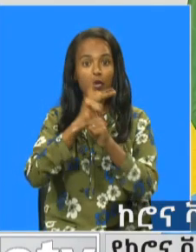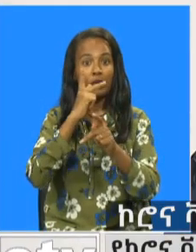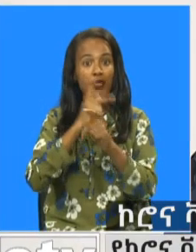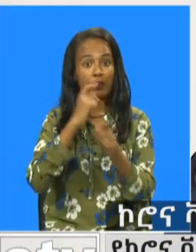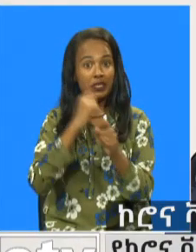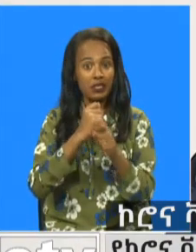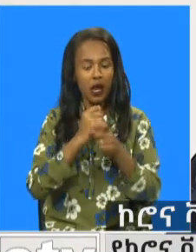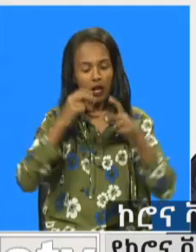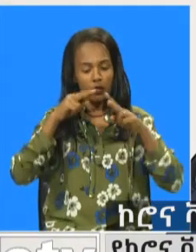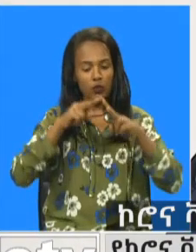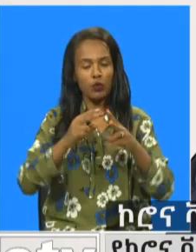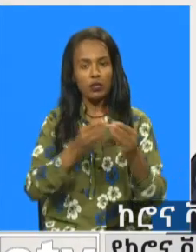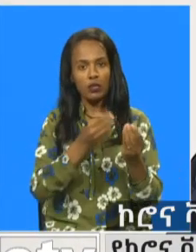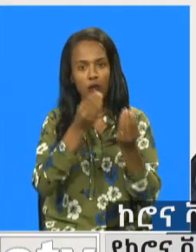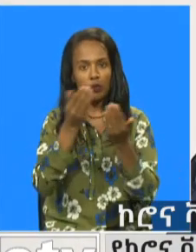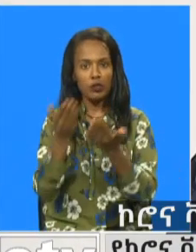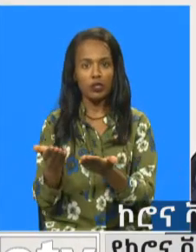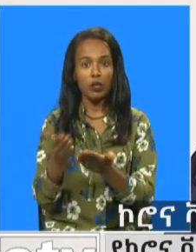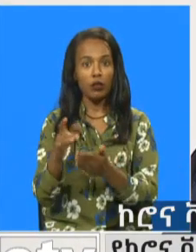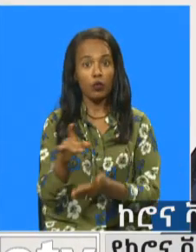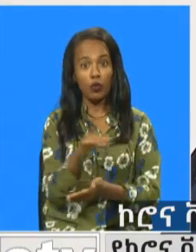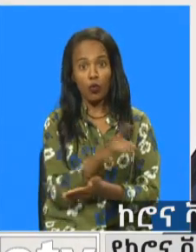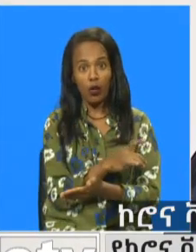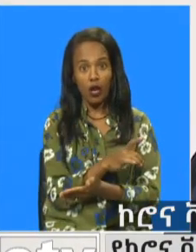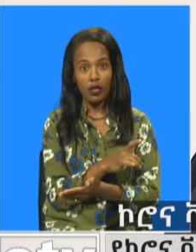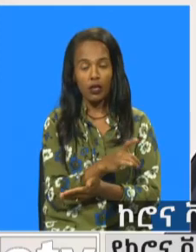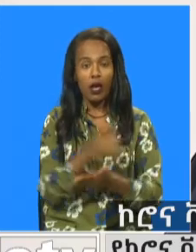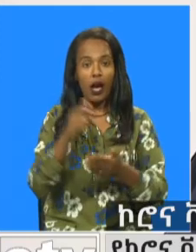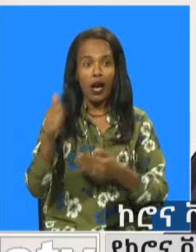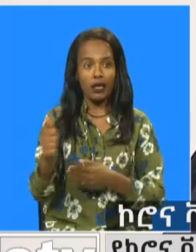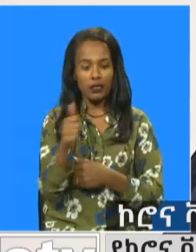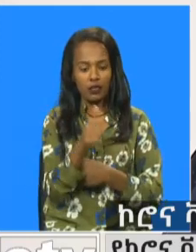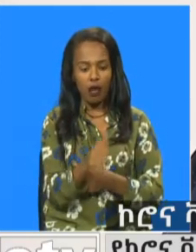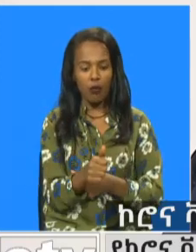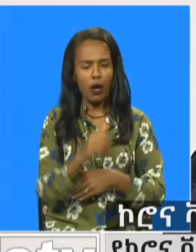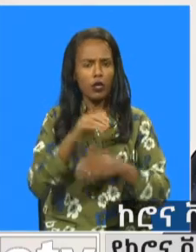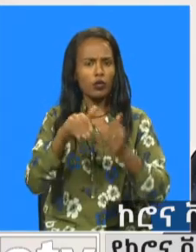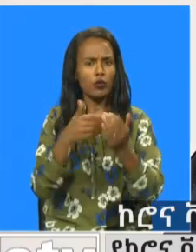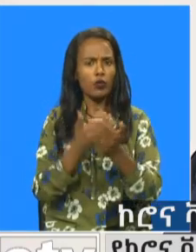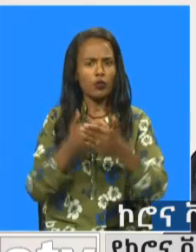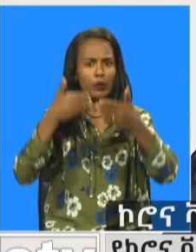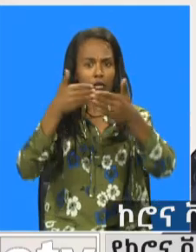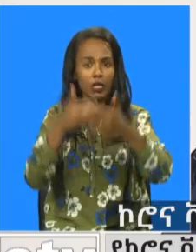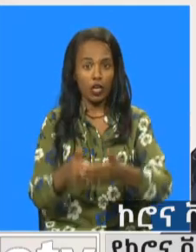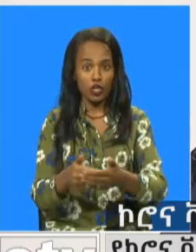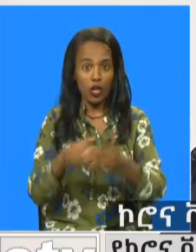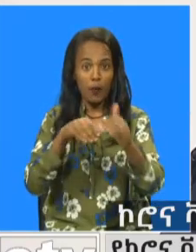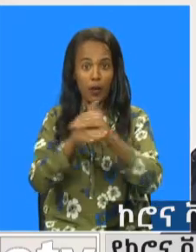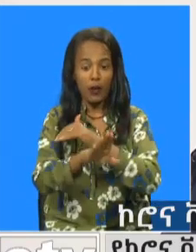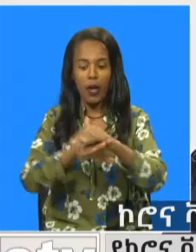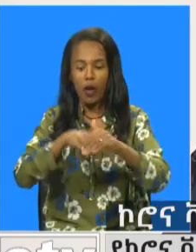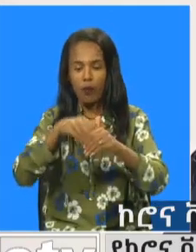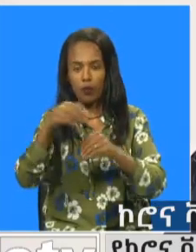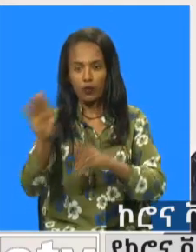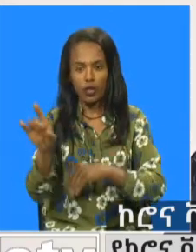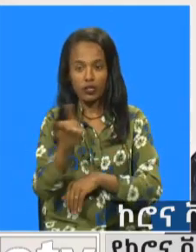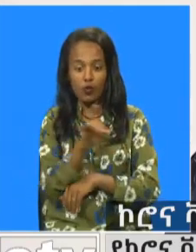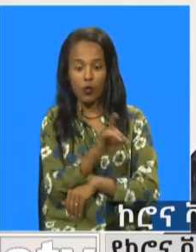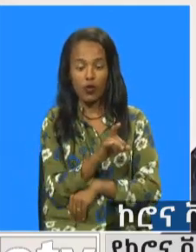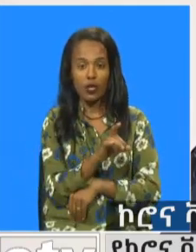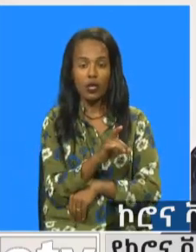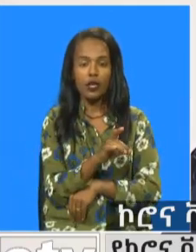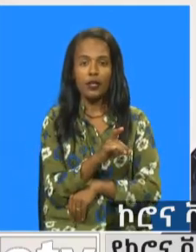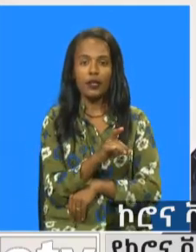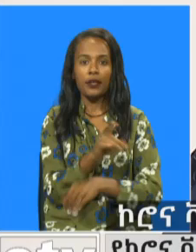ስራ ትኩረት የሚሰጠው ይሆናል። አዲስ አበባ የሁሉም መዳረሻ መግቢያና መውጫ ከመሆኑ ጋር